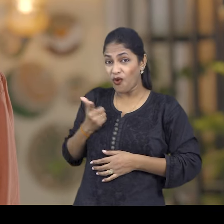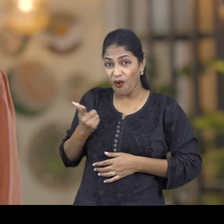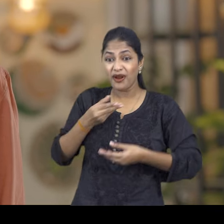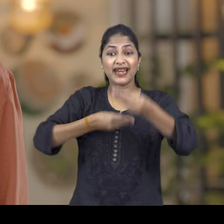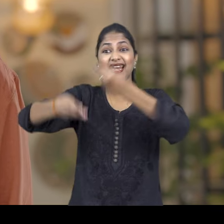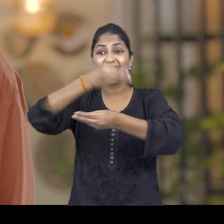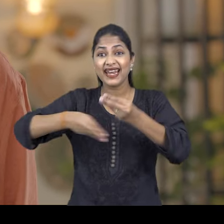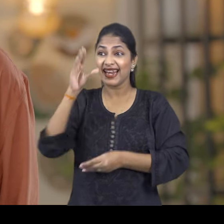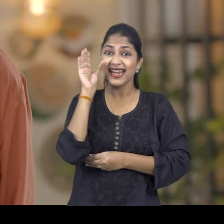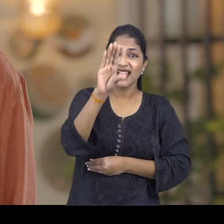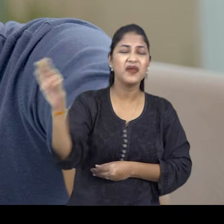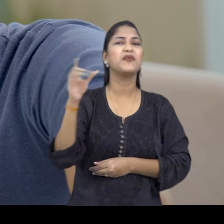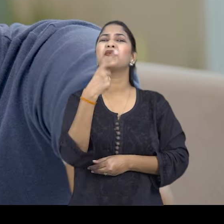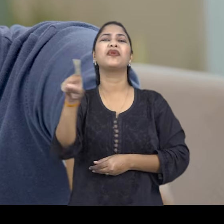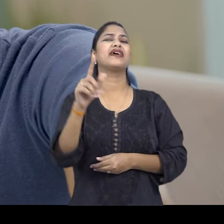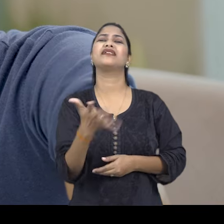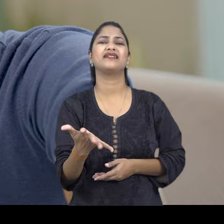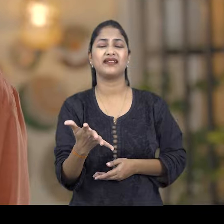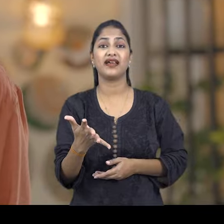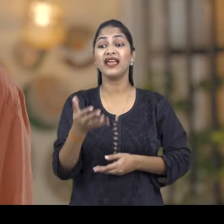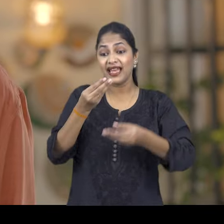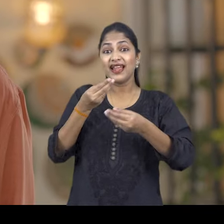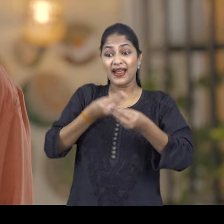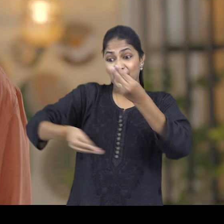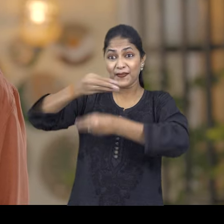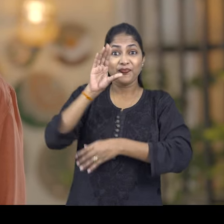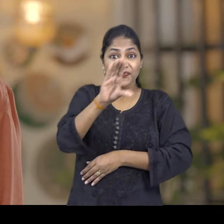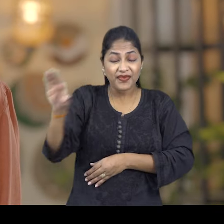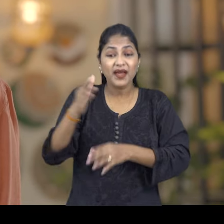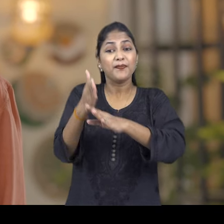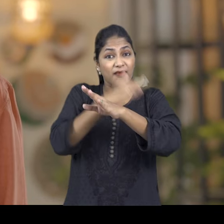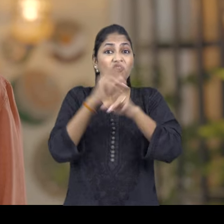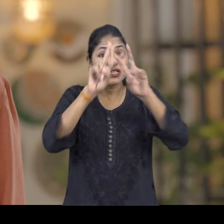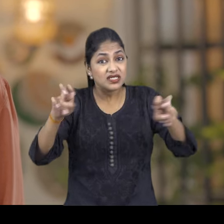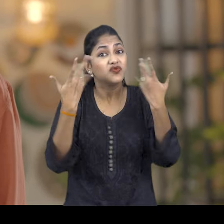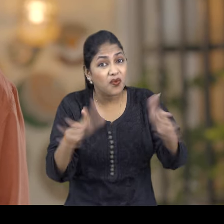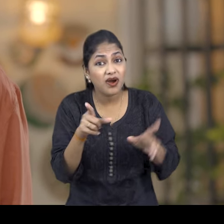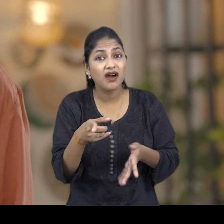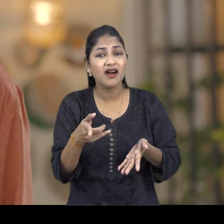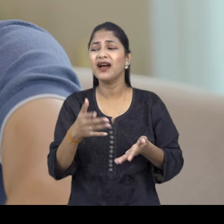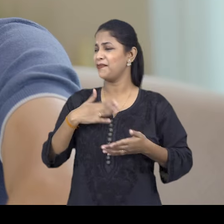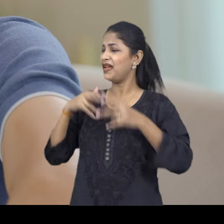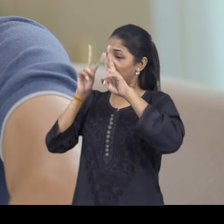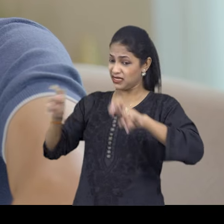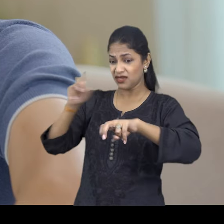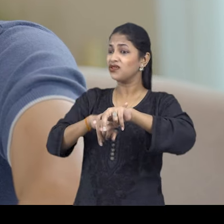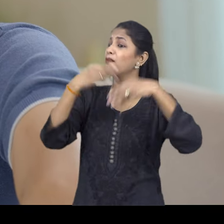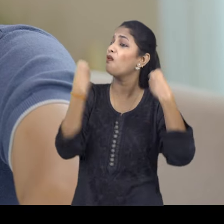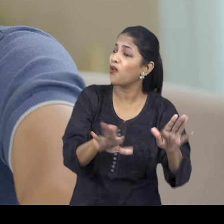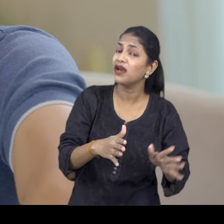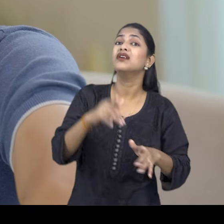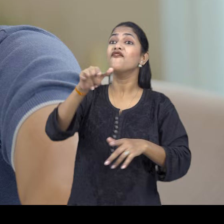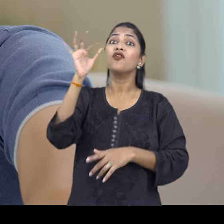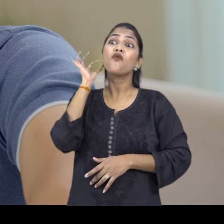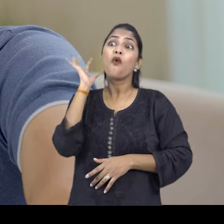ट्रेडिंग करना कोई समझधरी का काम नहीं है सौधे करने से पहले क्या तुमने ठीक से रिसर्च किया है मैं रिसर्च पर समय